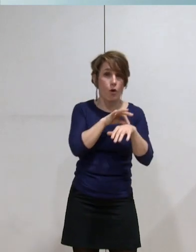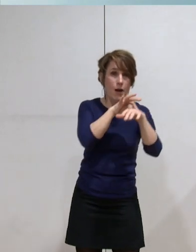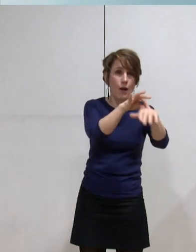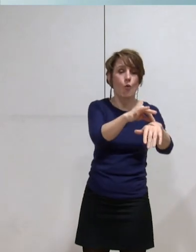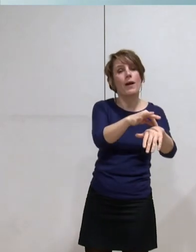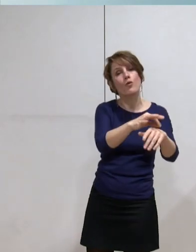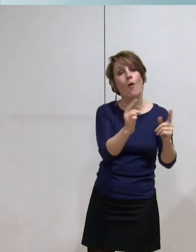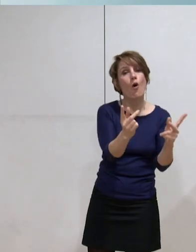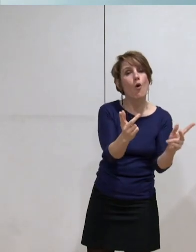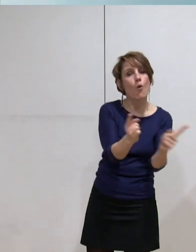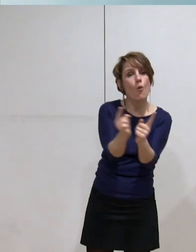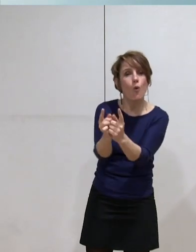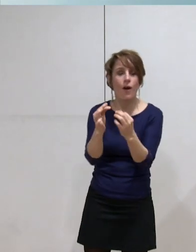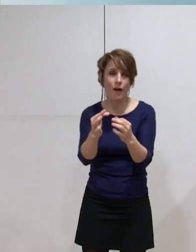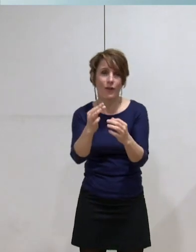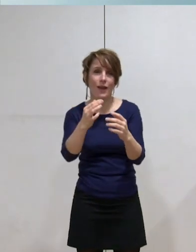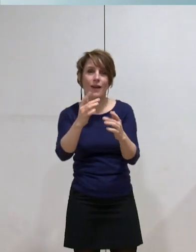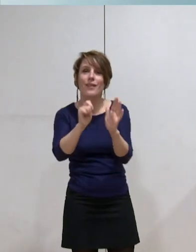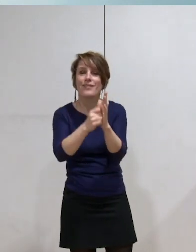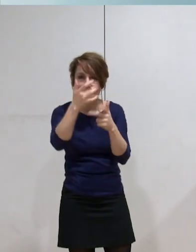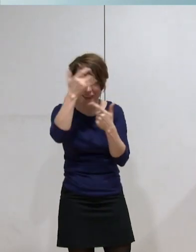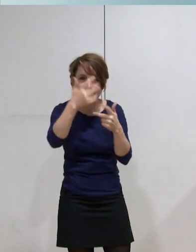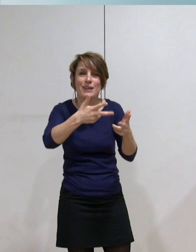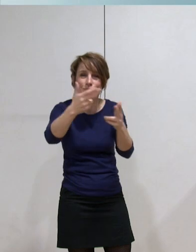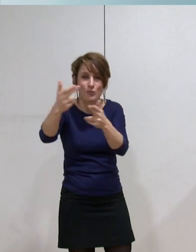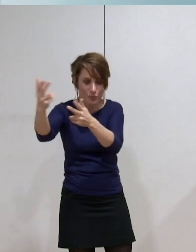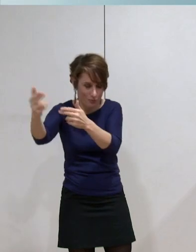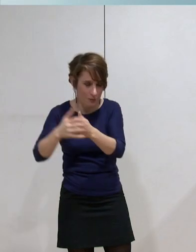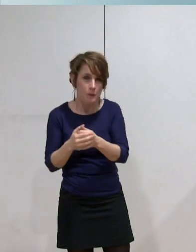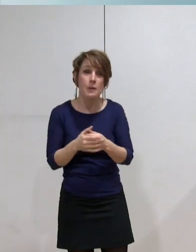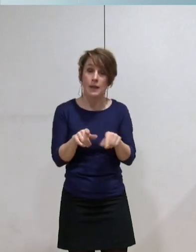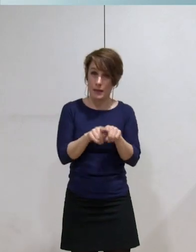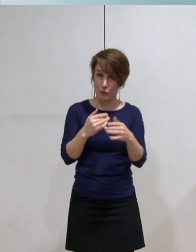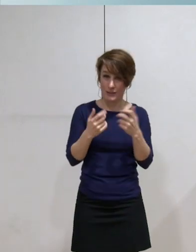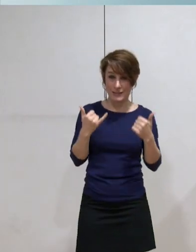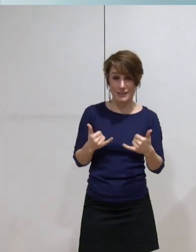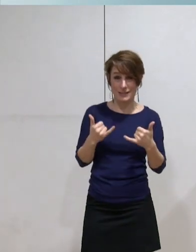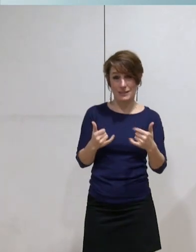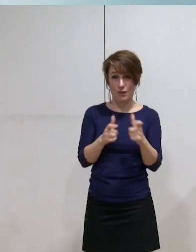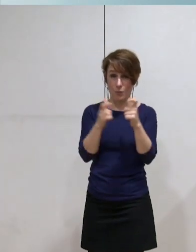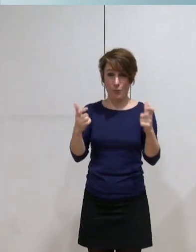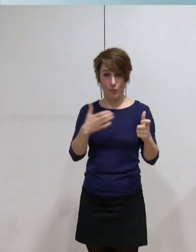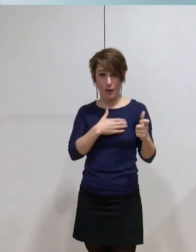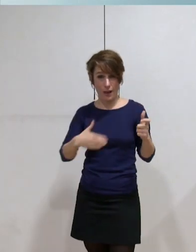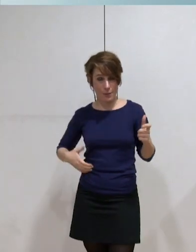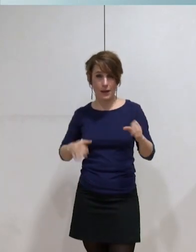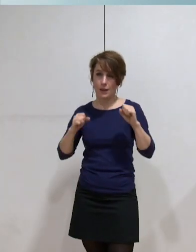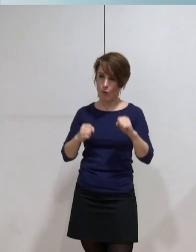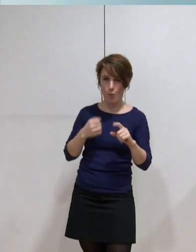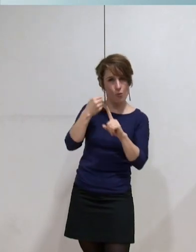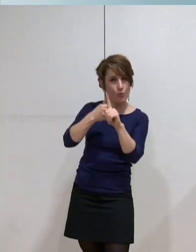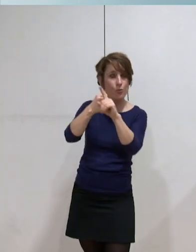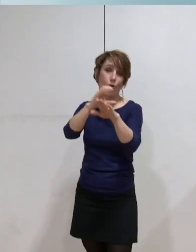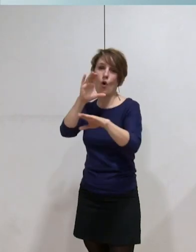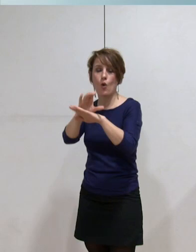d'été et qui permet aussi au sein de notre collectivité de travailler contre les discriminations